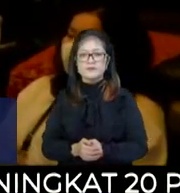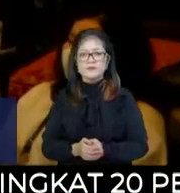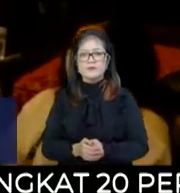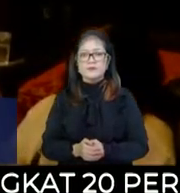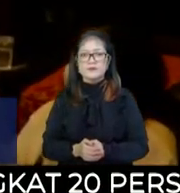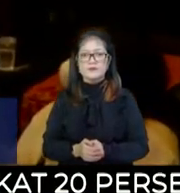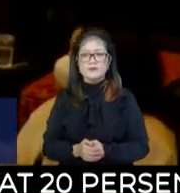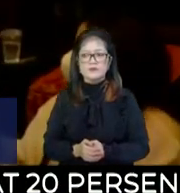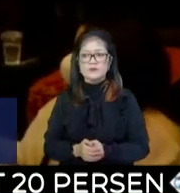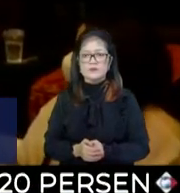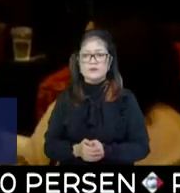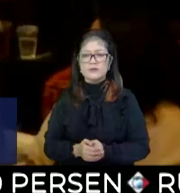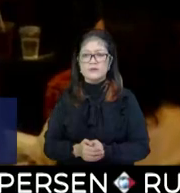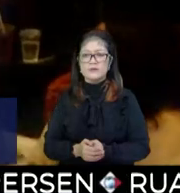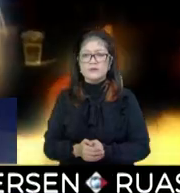Diki Zulkarnain.